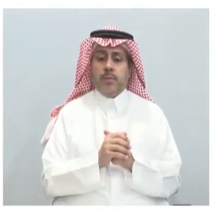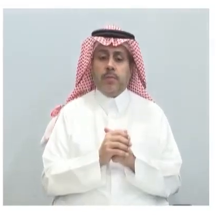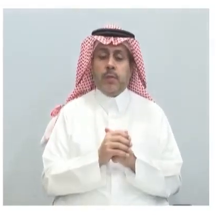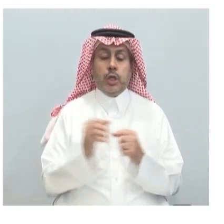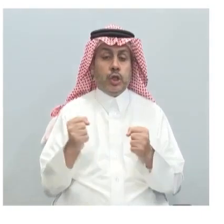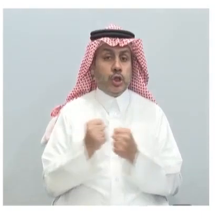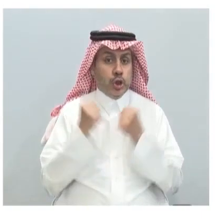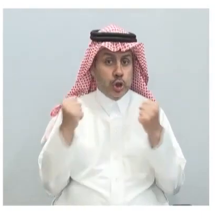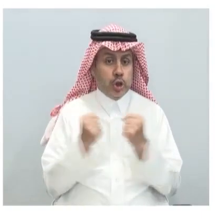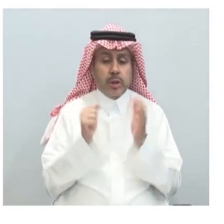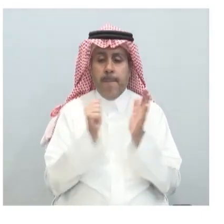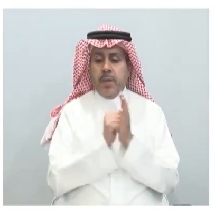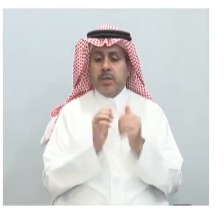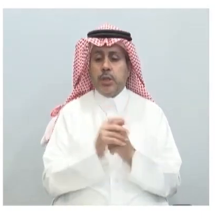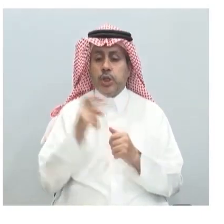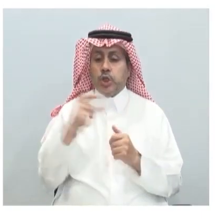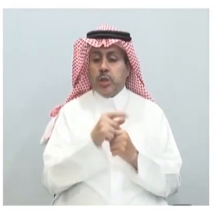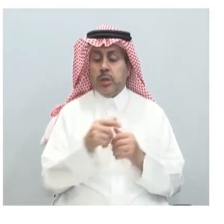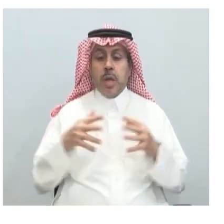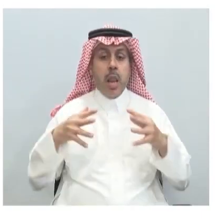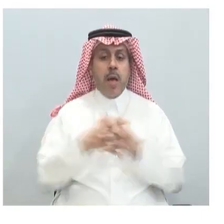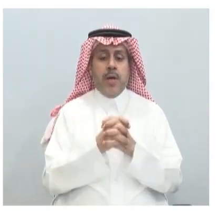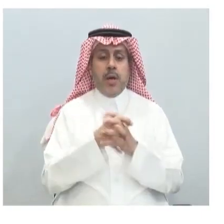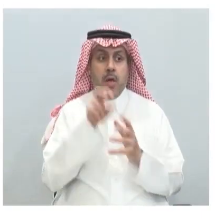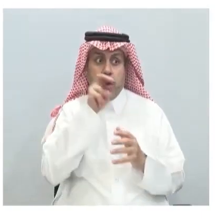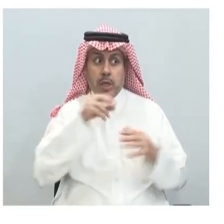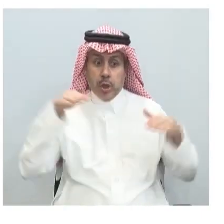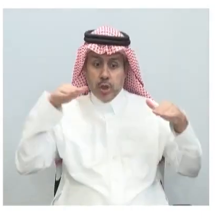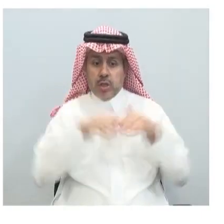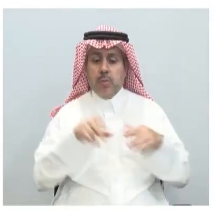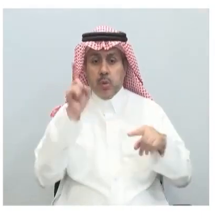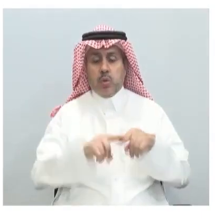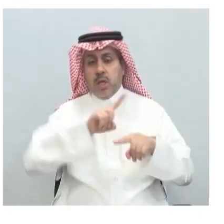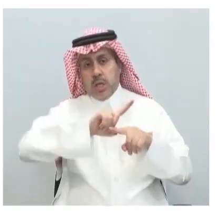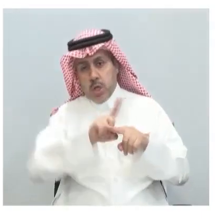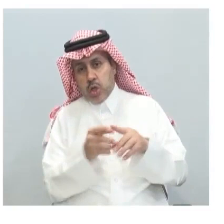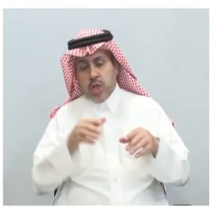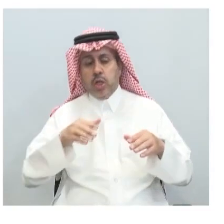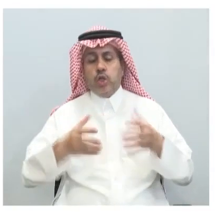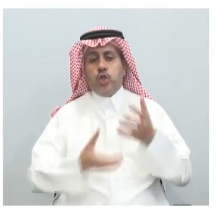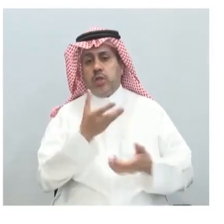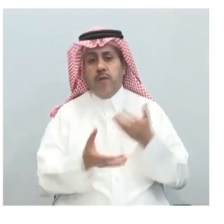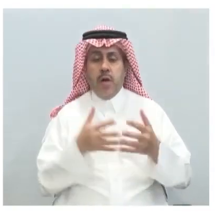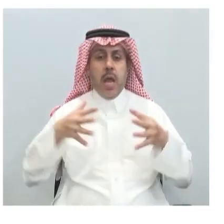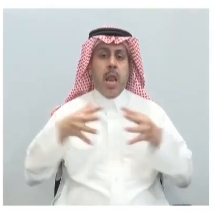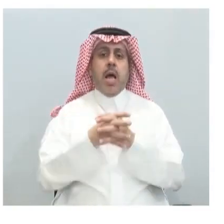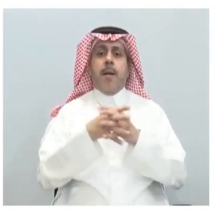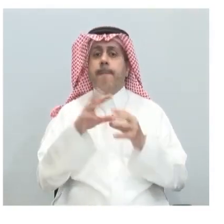النشاط المنزلي جد العلاقه بين نظريه التصادم وسرعه التفاعل فكيف ستكون العلاقه